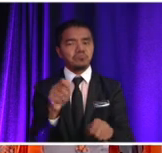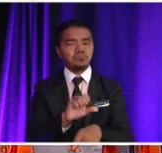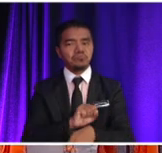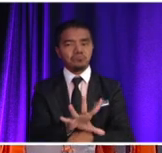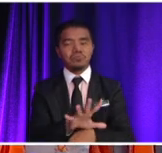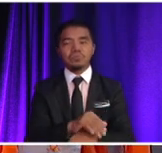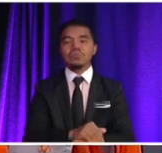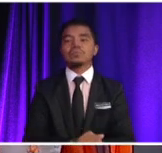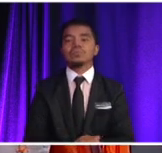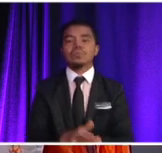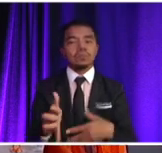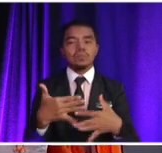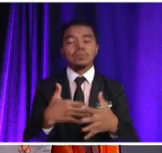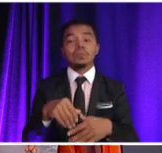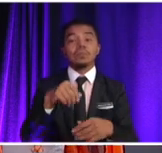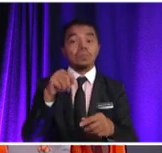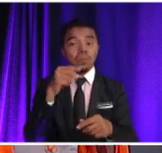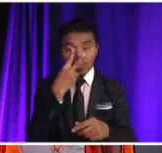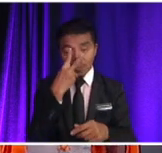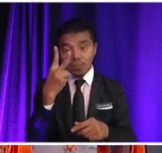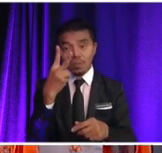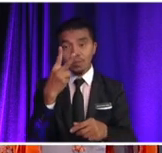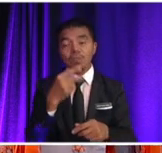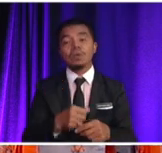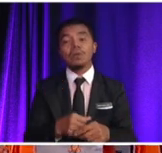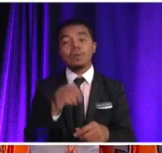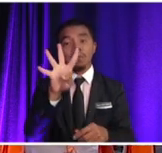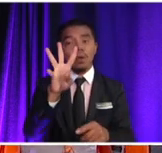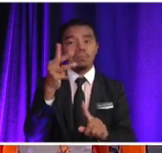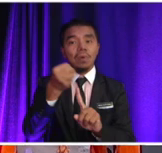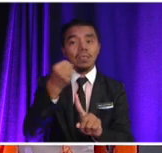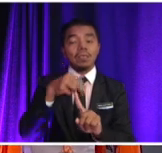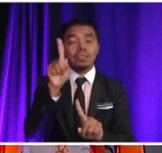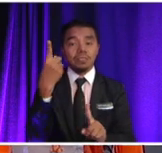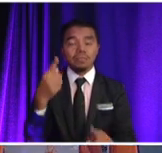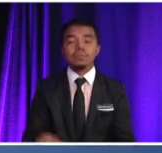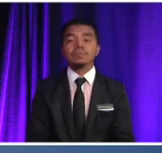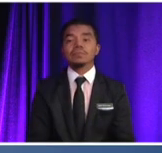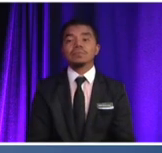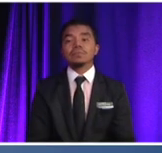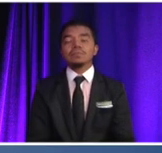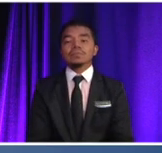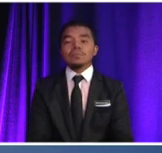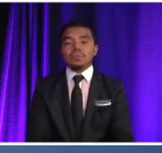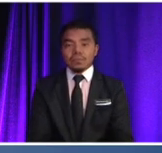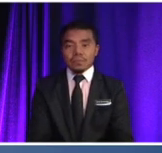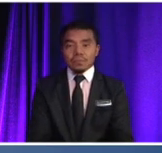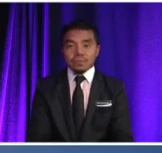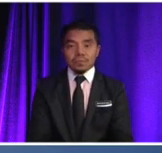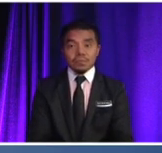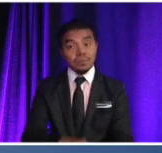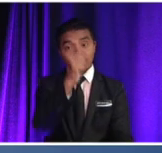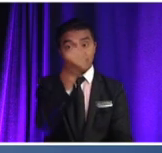baik Oke sekarang kita ke set seolah keempat Siapa yang boleh membantu kali